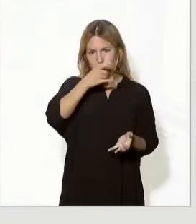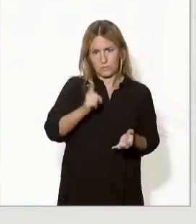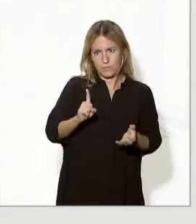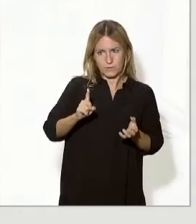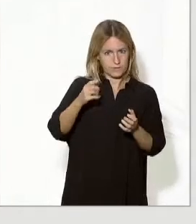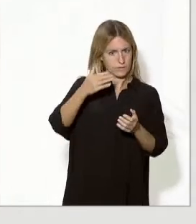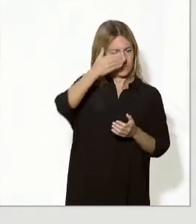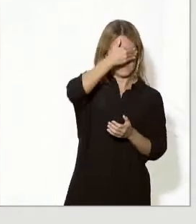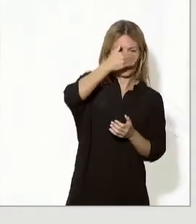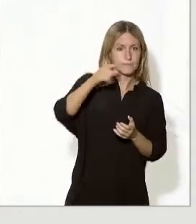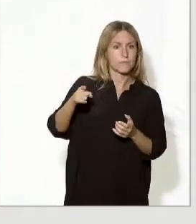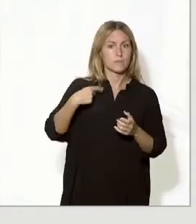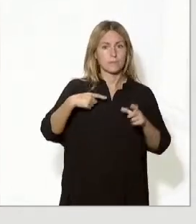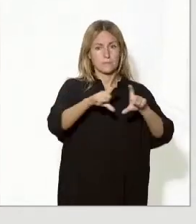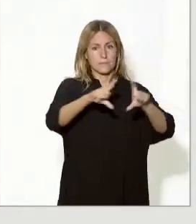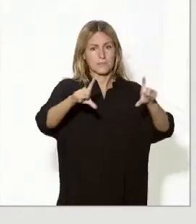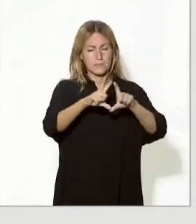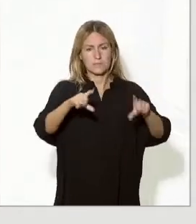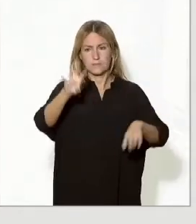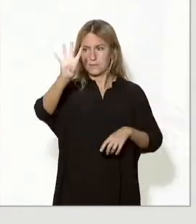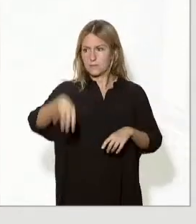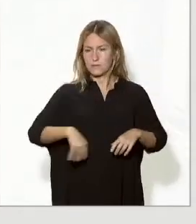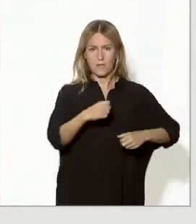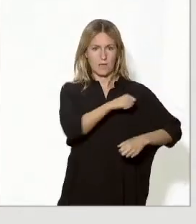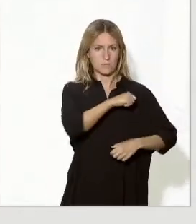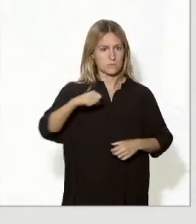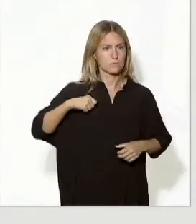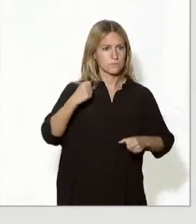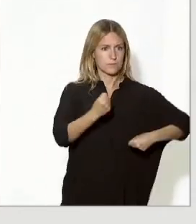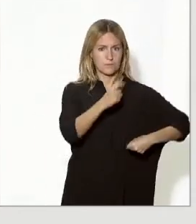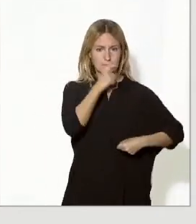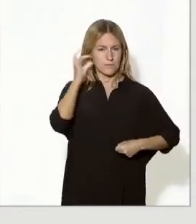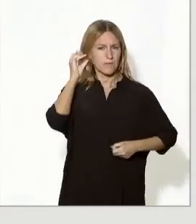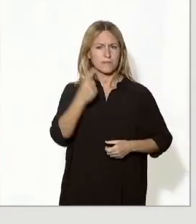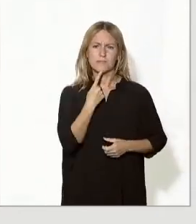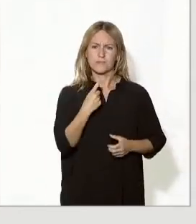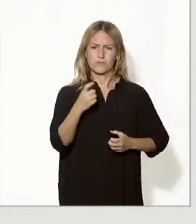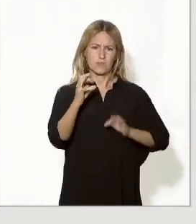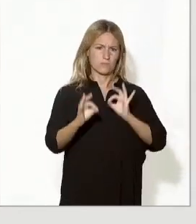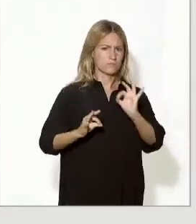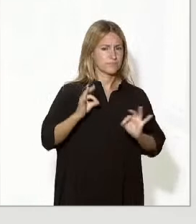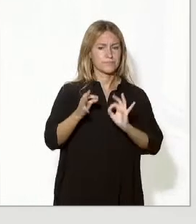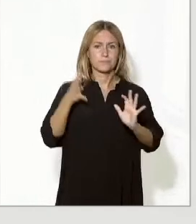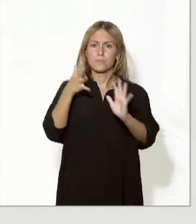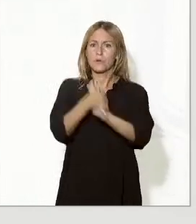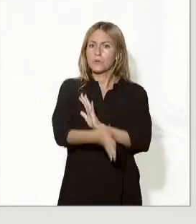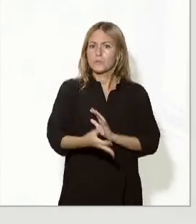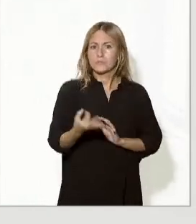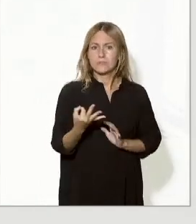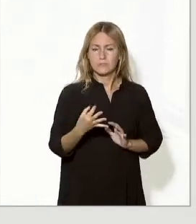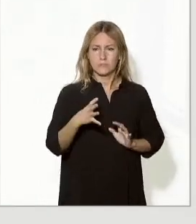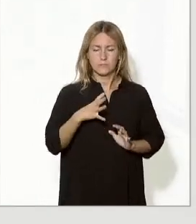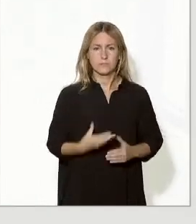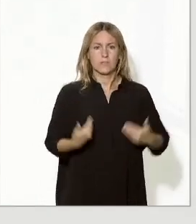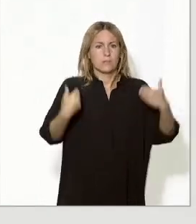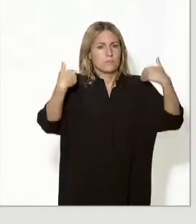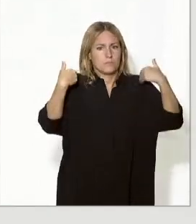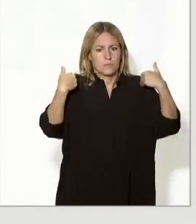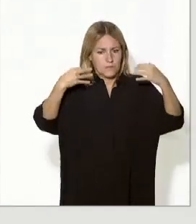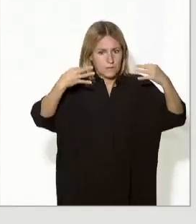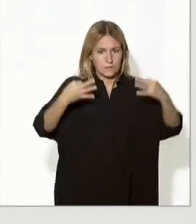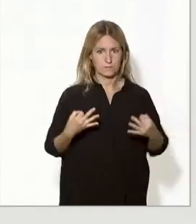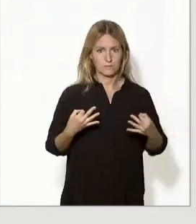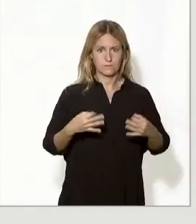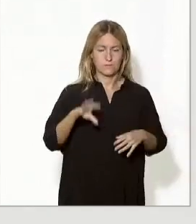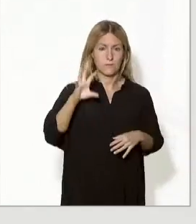a les empreses de Catalunya, els autònoms i els treballadors i treballadores. Per això seria del tot irresponsable deixar el